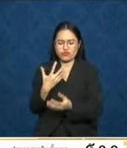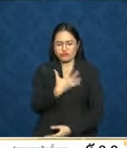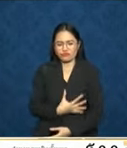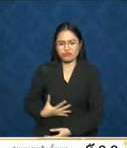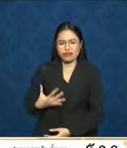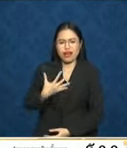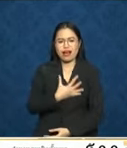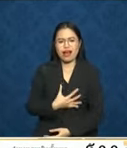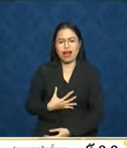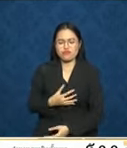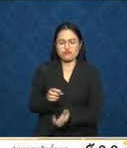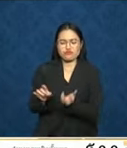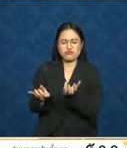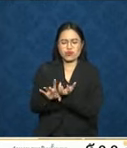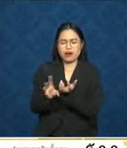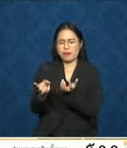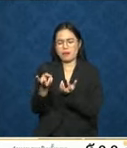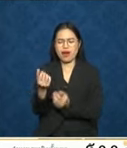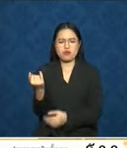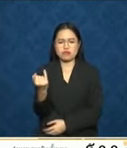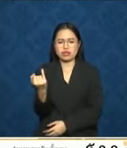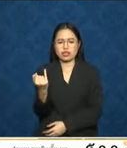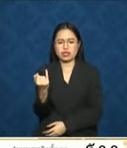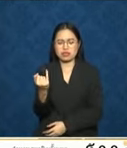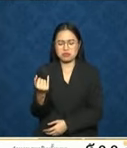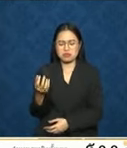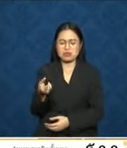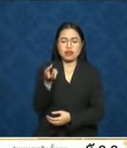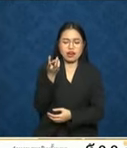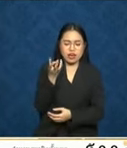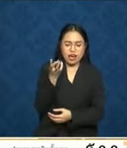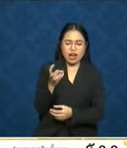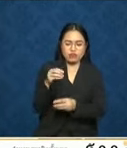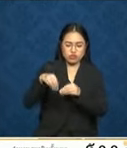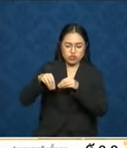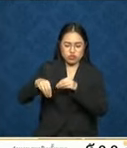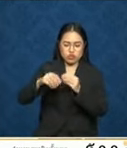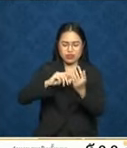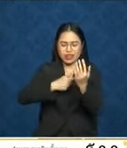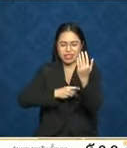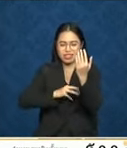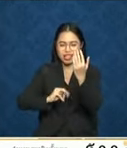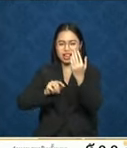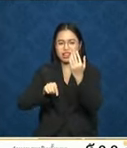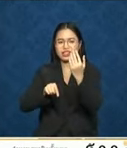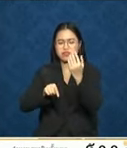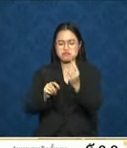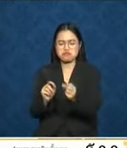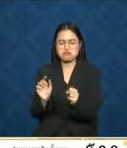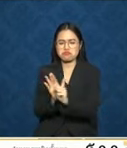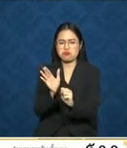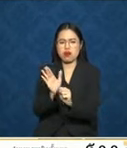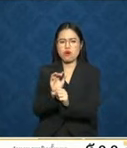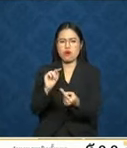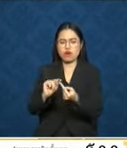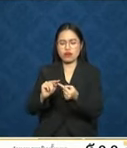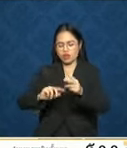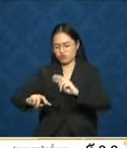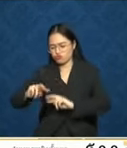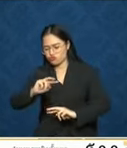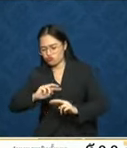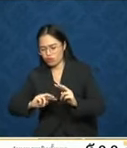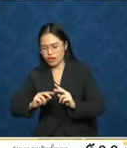อคุณภาพได้การใช้ประโยชน์จากข้าวที่ผลิตภายในจังหวัดไม่ได้ควบคุมกระบวนการต้นน้ำกลางน้ำ